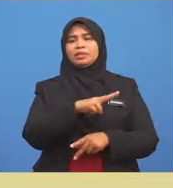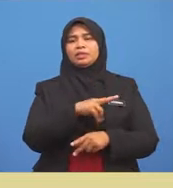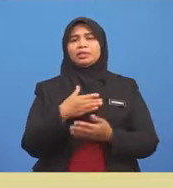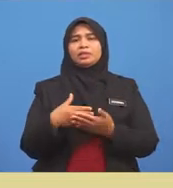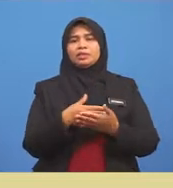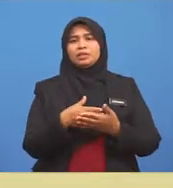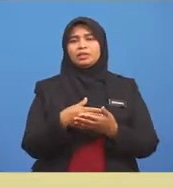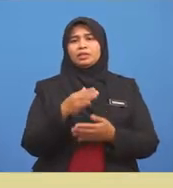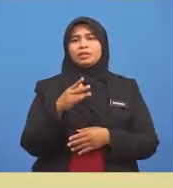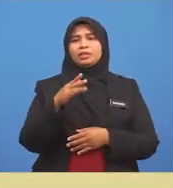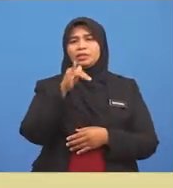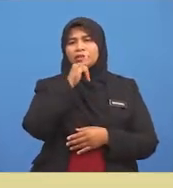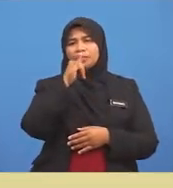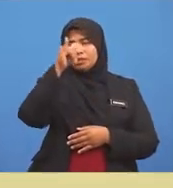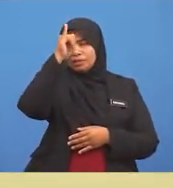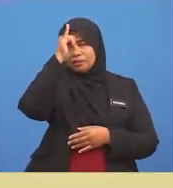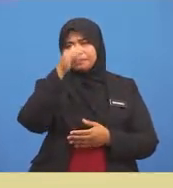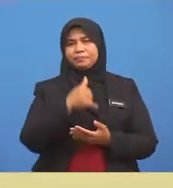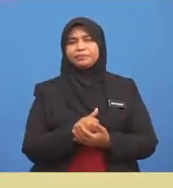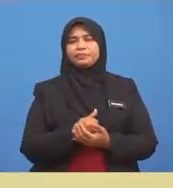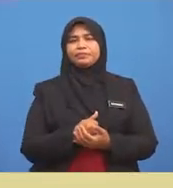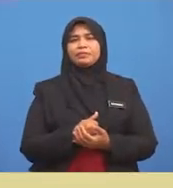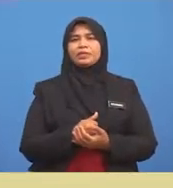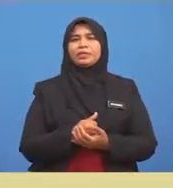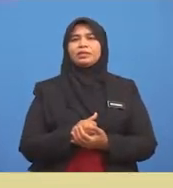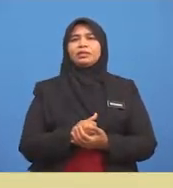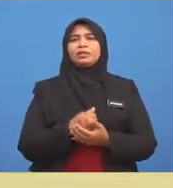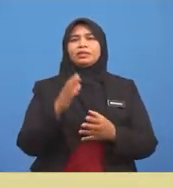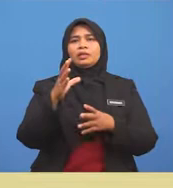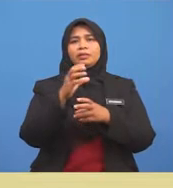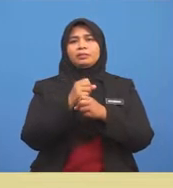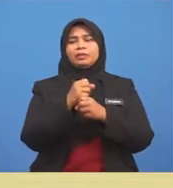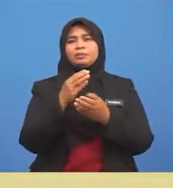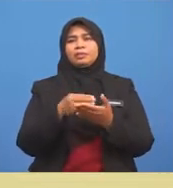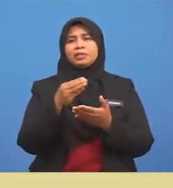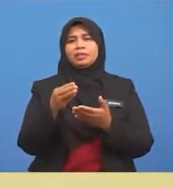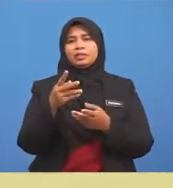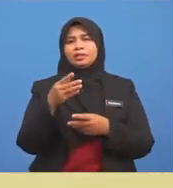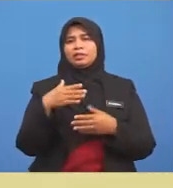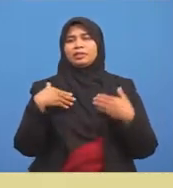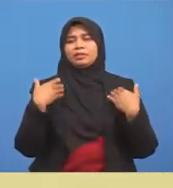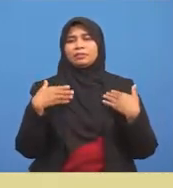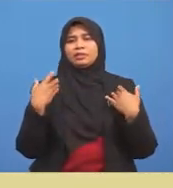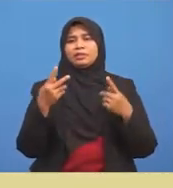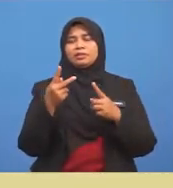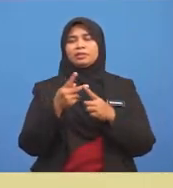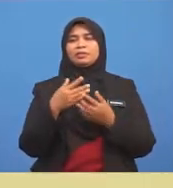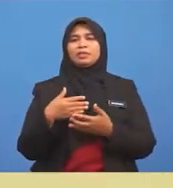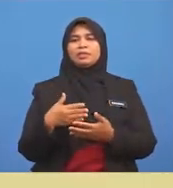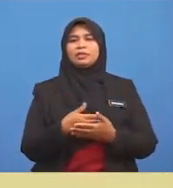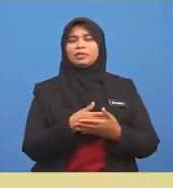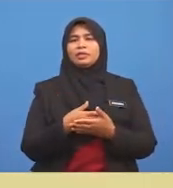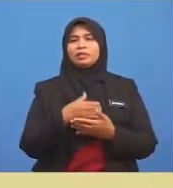harta anak yatim. Jawapannya ialah pertama, dapat memberi kegembiraan kepada anak